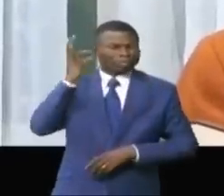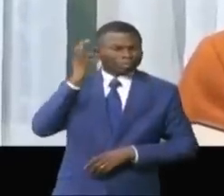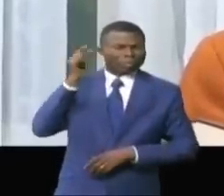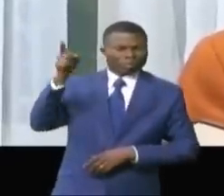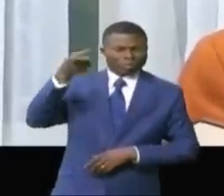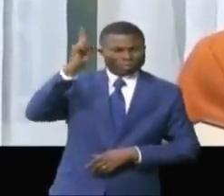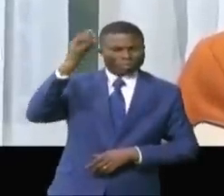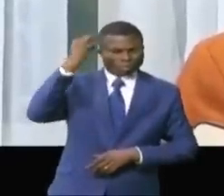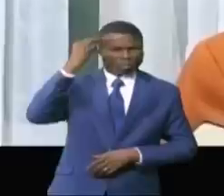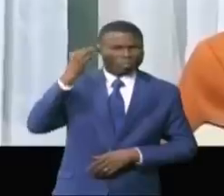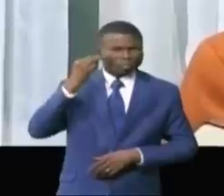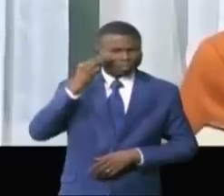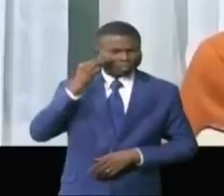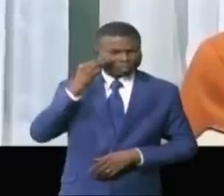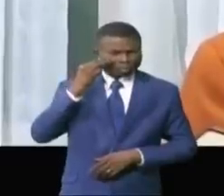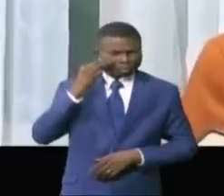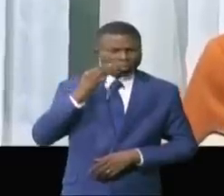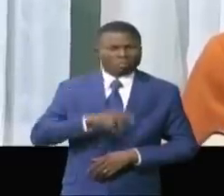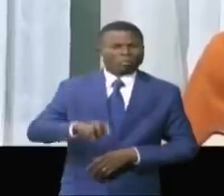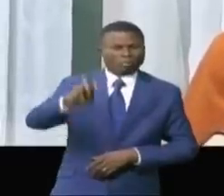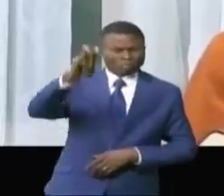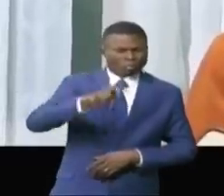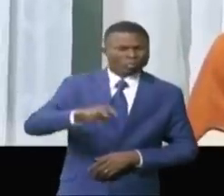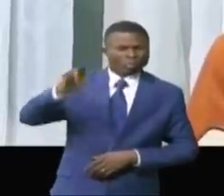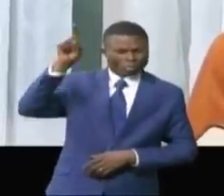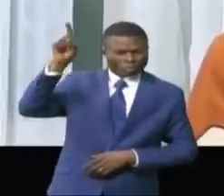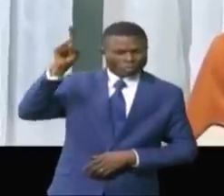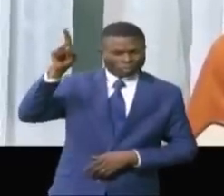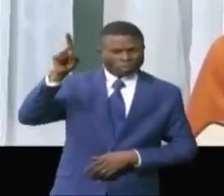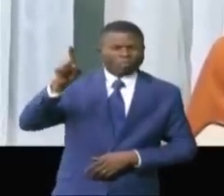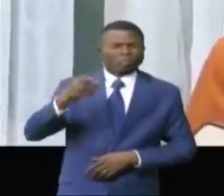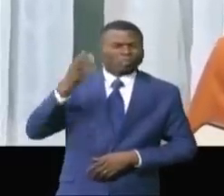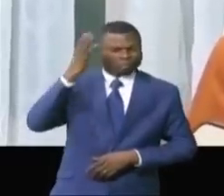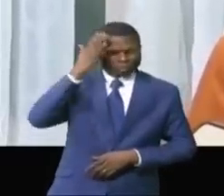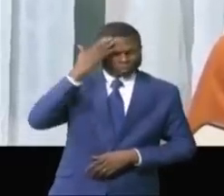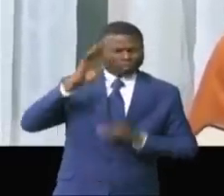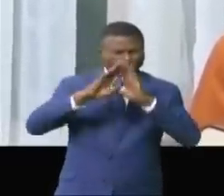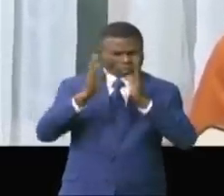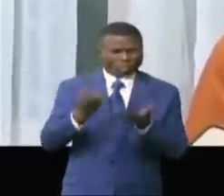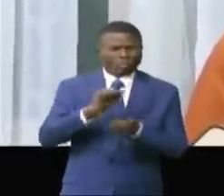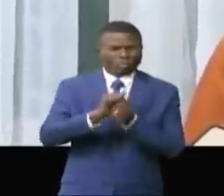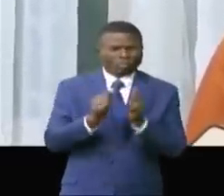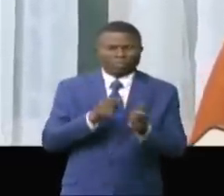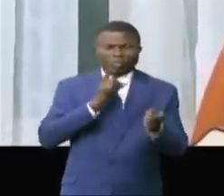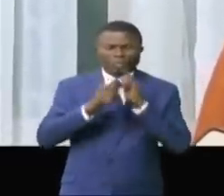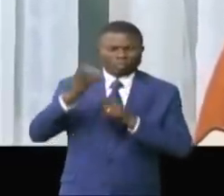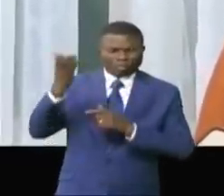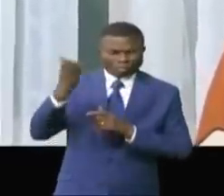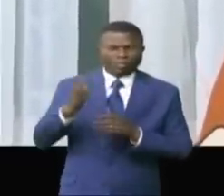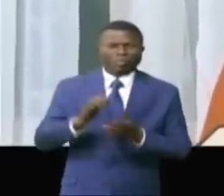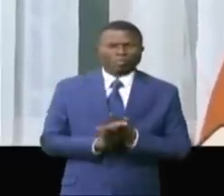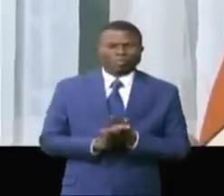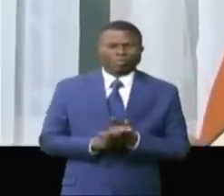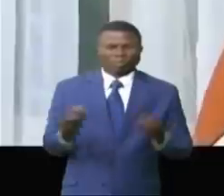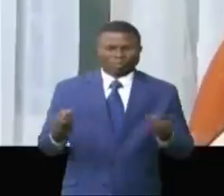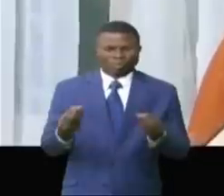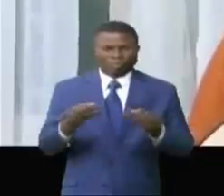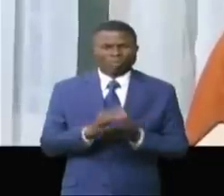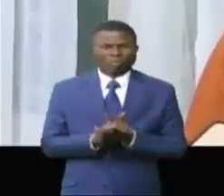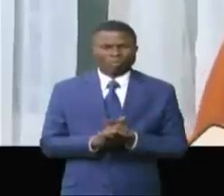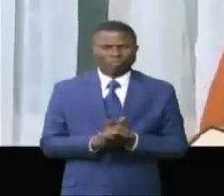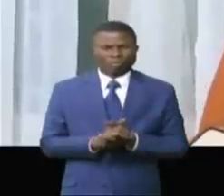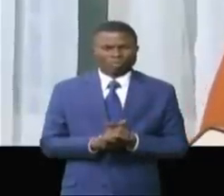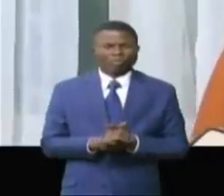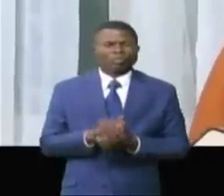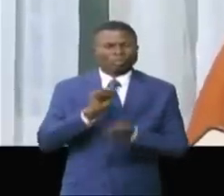Premier ministre a récemment voyagé, donc il est aussi très bien informé sur tous ces échanges avec les pays de la région. Donc voilà, ce sont